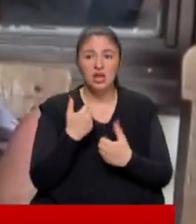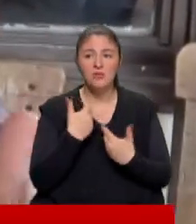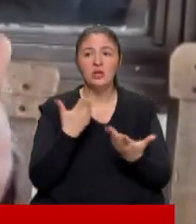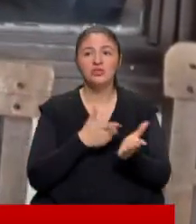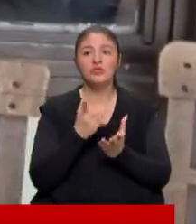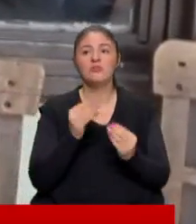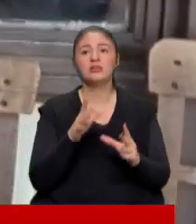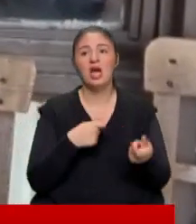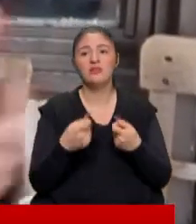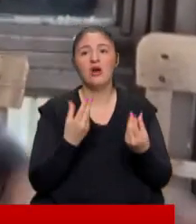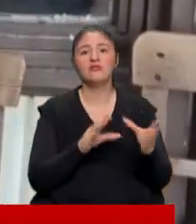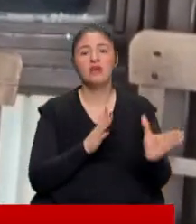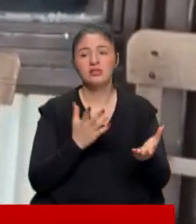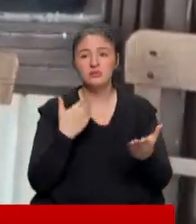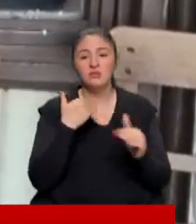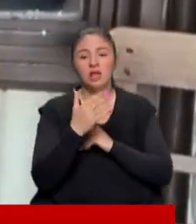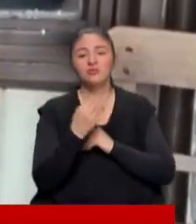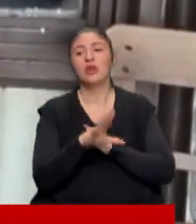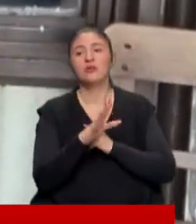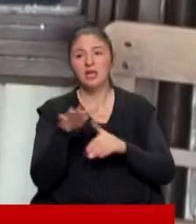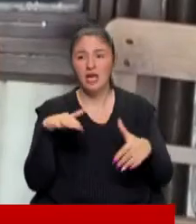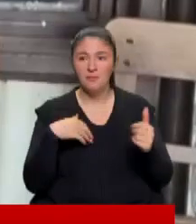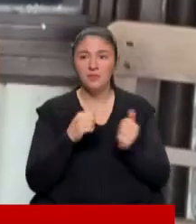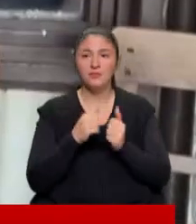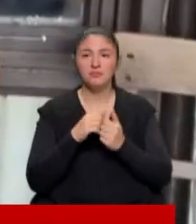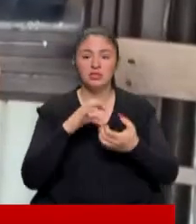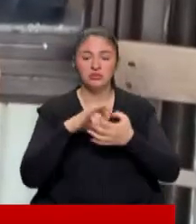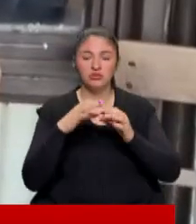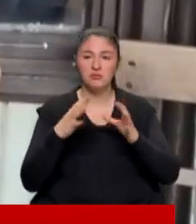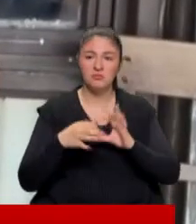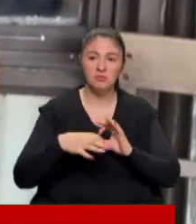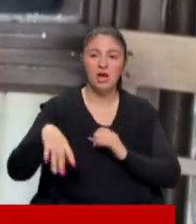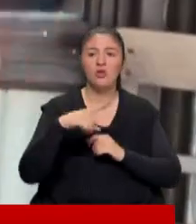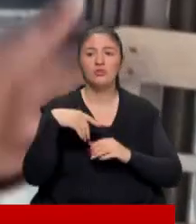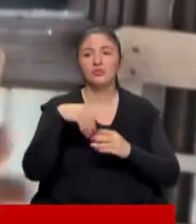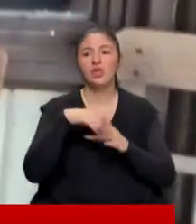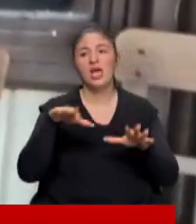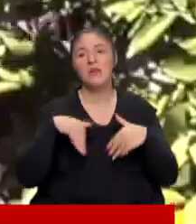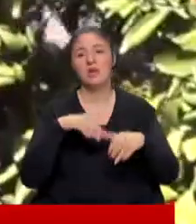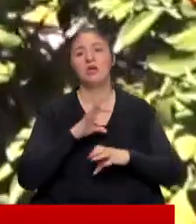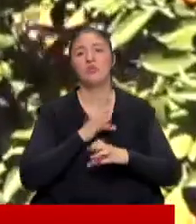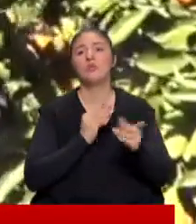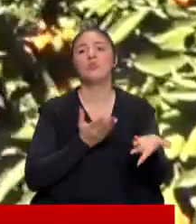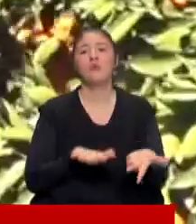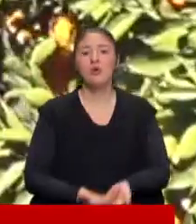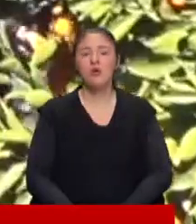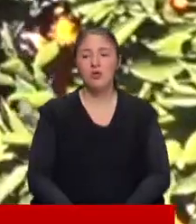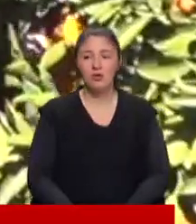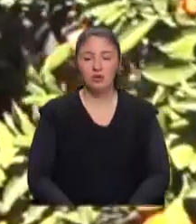çiftçi de olmazsa esnaf da olmaz. Halkımız da olmaz. Hep birbirimize zincirleme bağlı olduğumuz için hepimizi etkiliyor. Bu çok